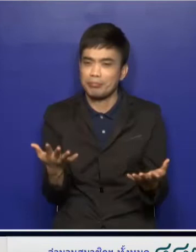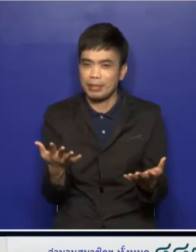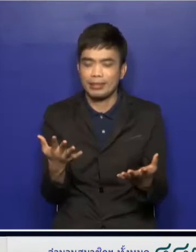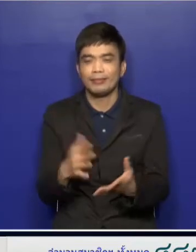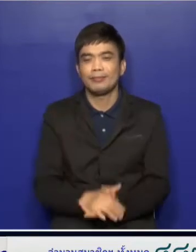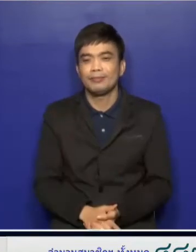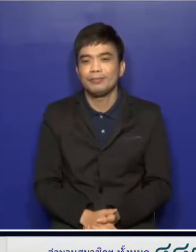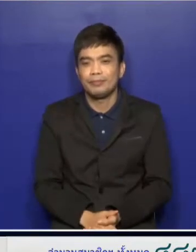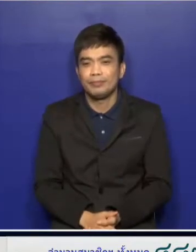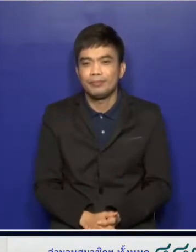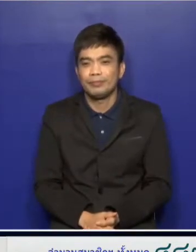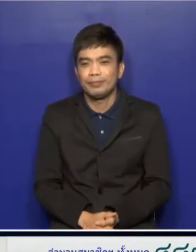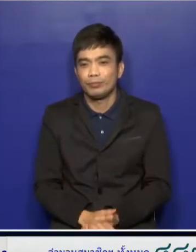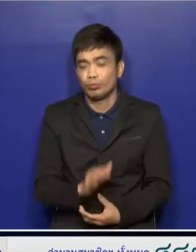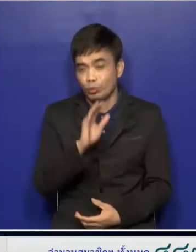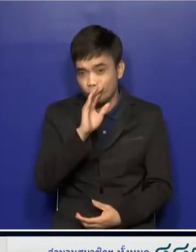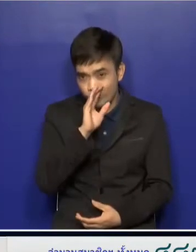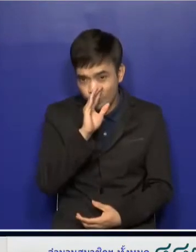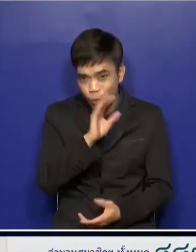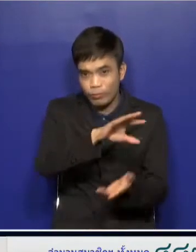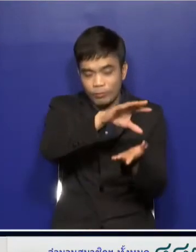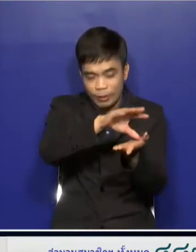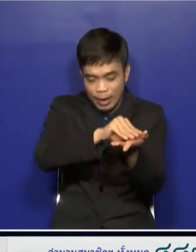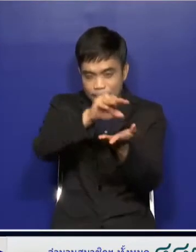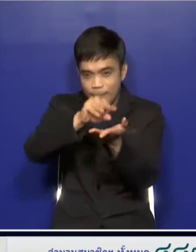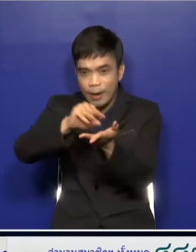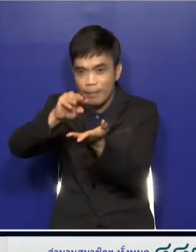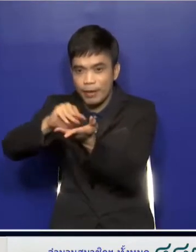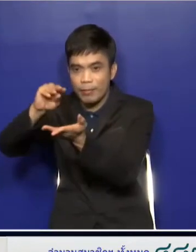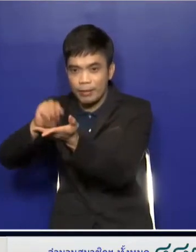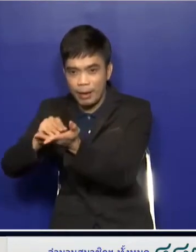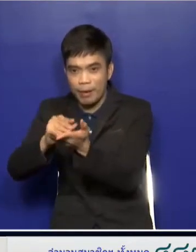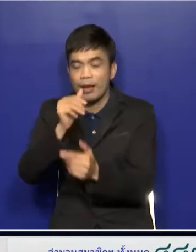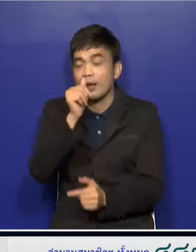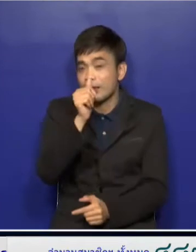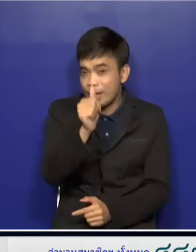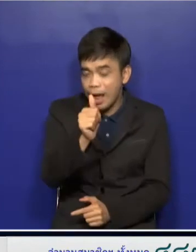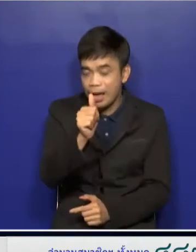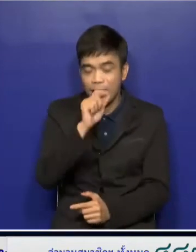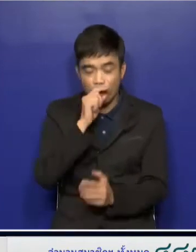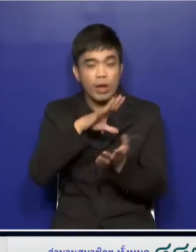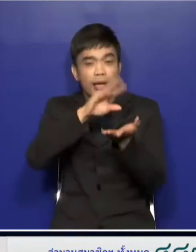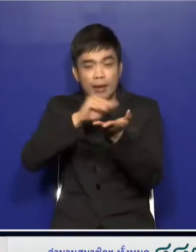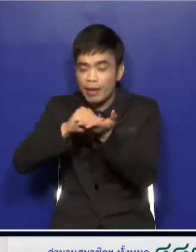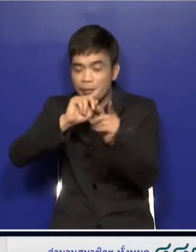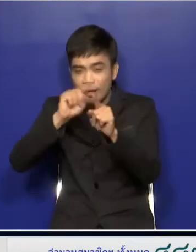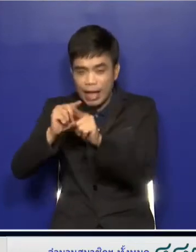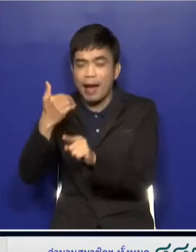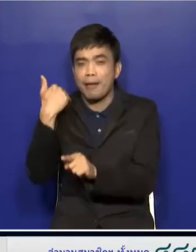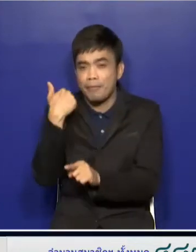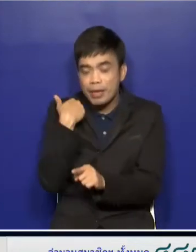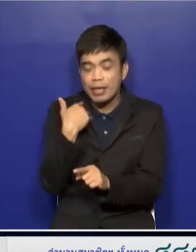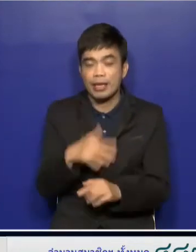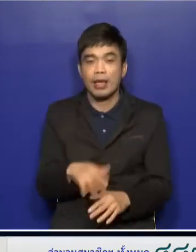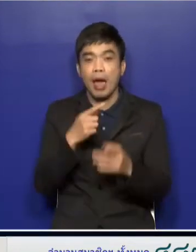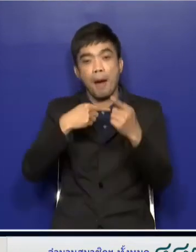ถ้าเรารวบรวมข้อมูลเหล่านี้ได้คือแหล่งข้อมูลมันมีอยู่แล้วข้อมูลทั้งหมดมันมีอยู่แล้วมันมีการเดินรถมันมี